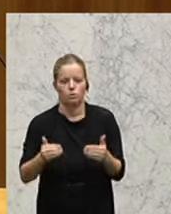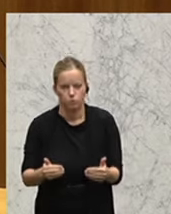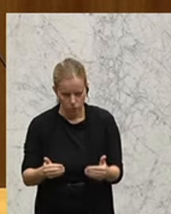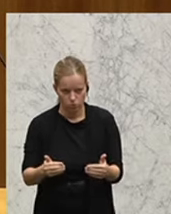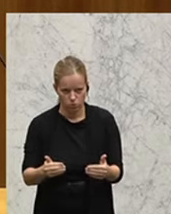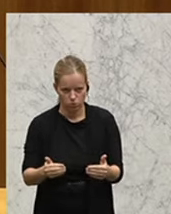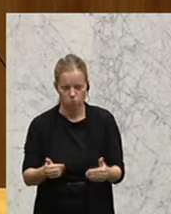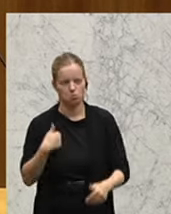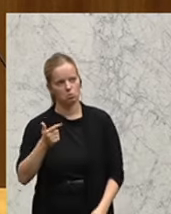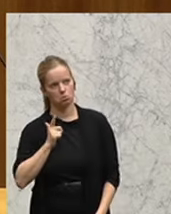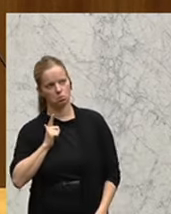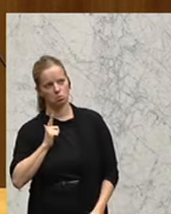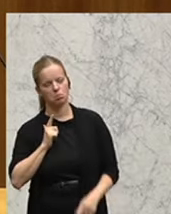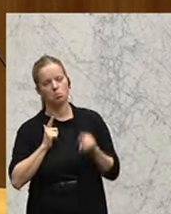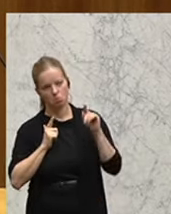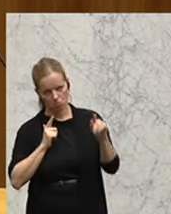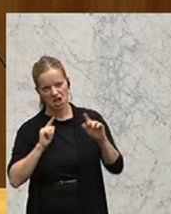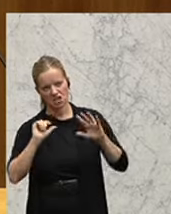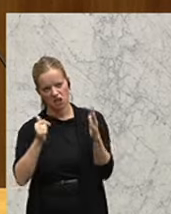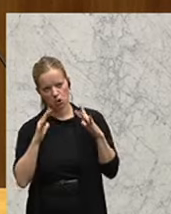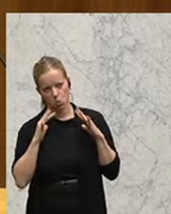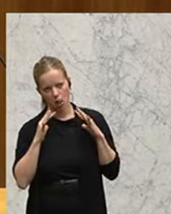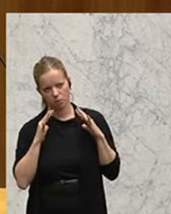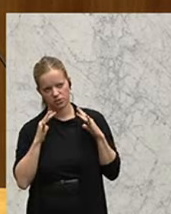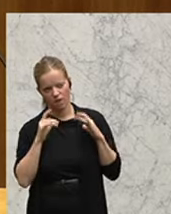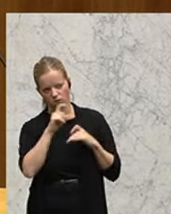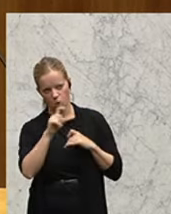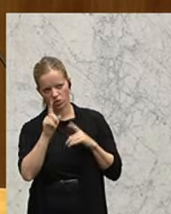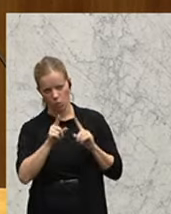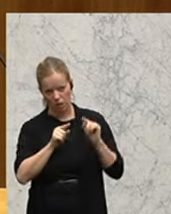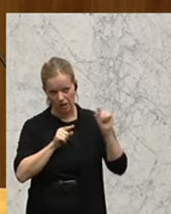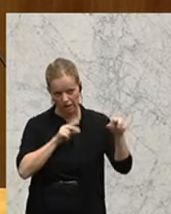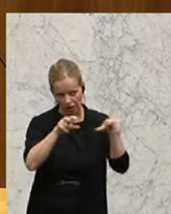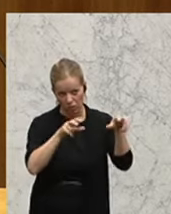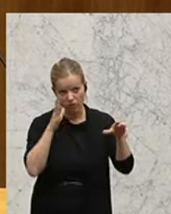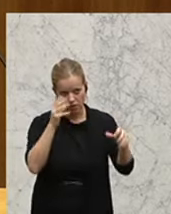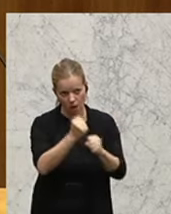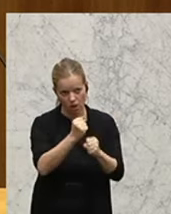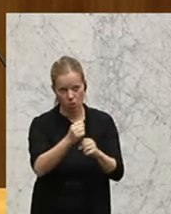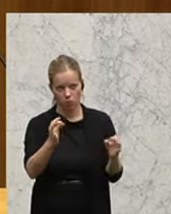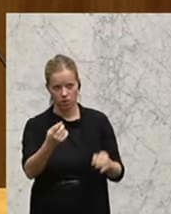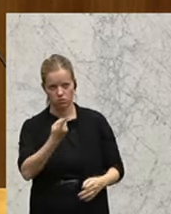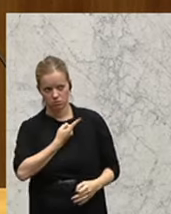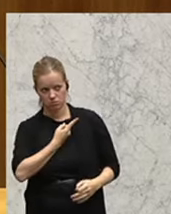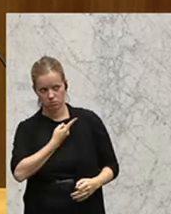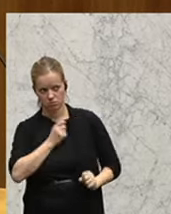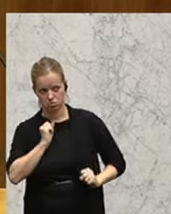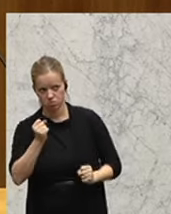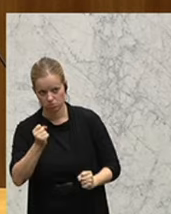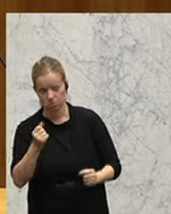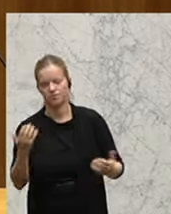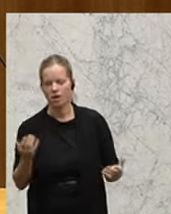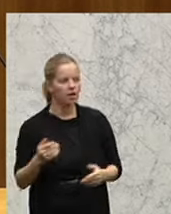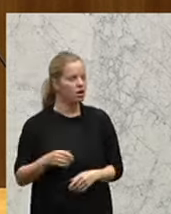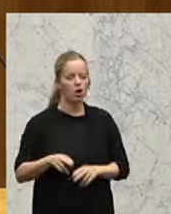Urlaubswoche oder ob sie es vielleicht doch besser kollektivvertraglich regeln sollen. Also ihr Nichtstun in der Bundesregierung hat